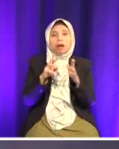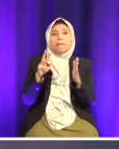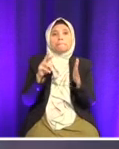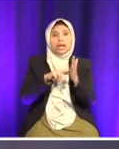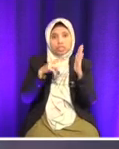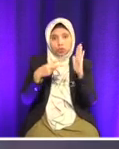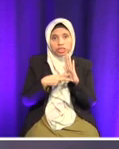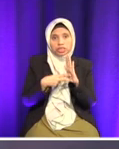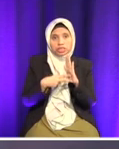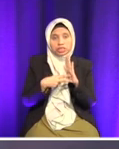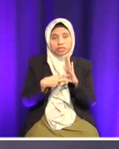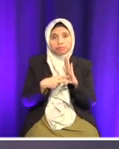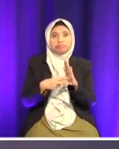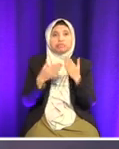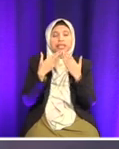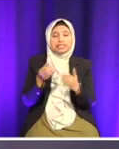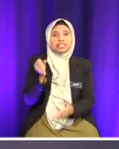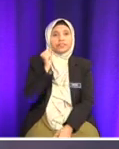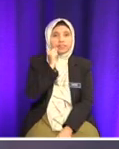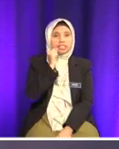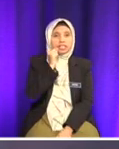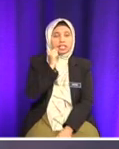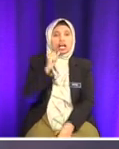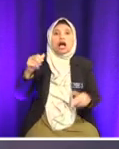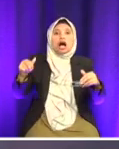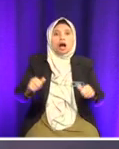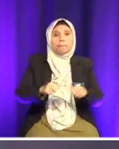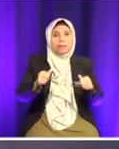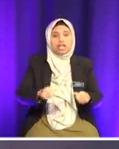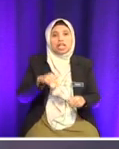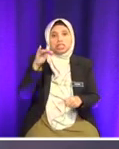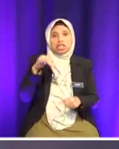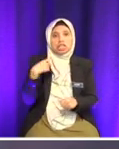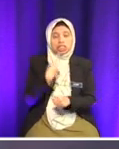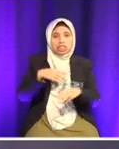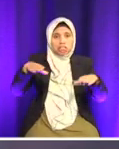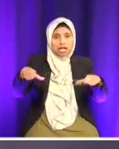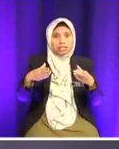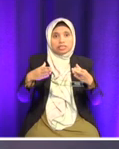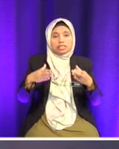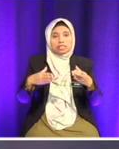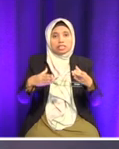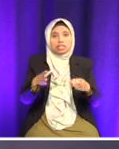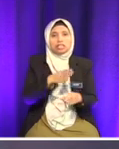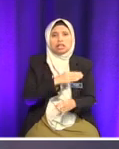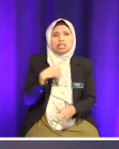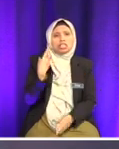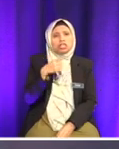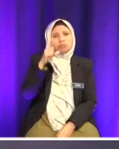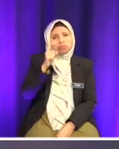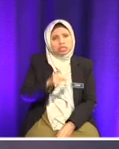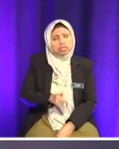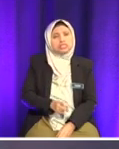dengan betul ya terima kasih safarina itu amalan yang kita laksana kan dan kita telah